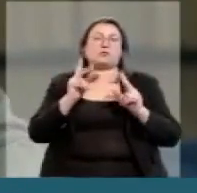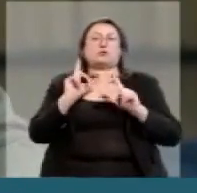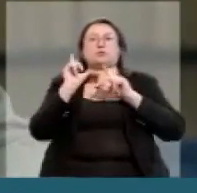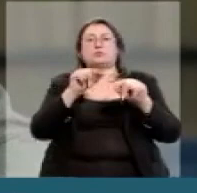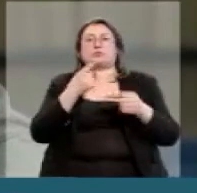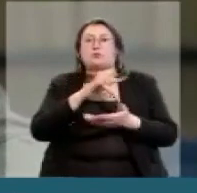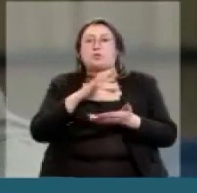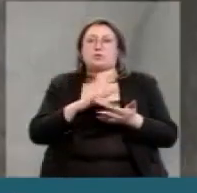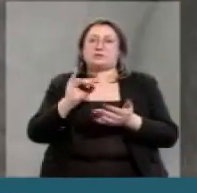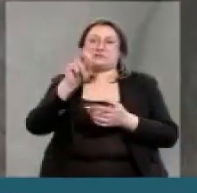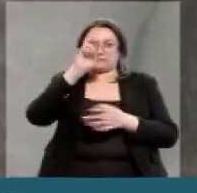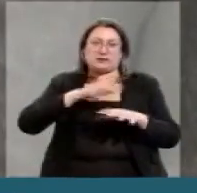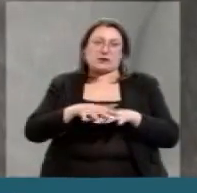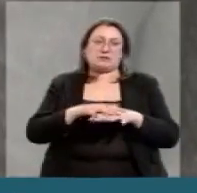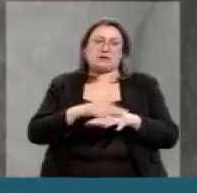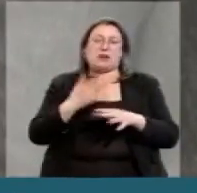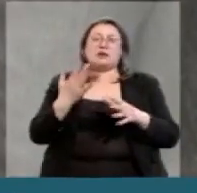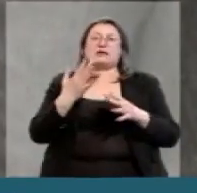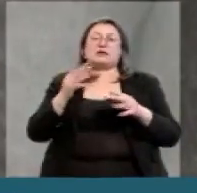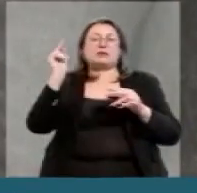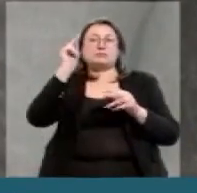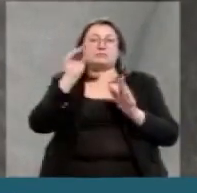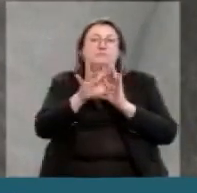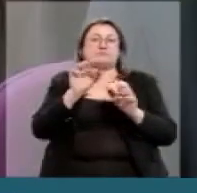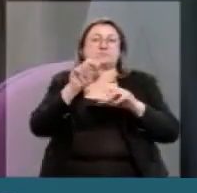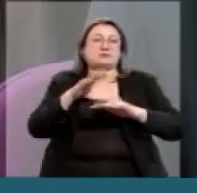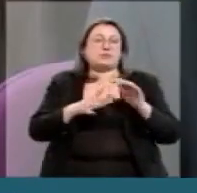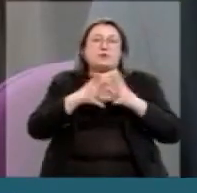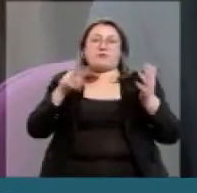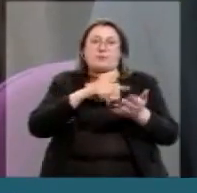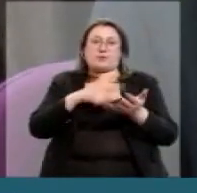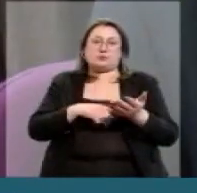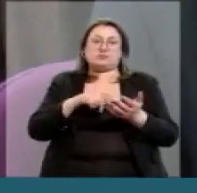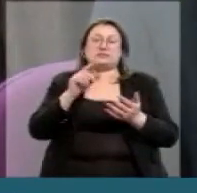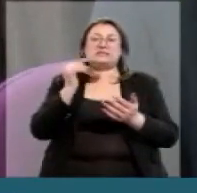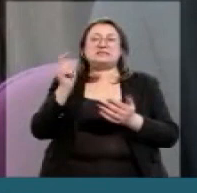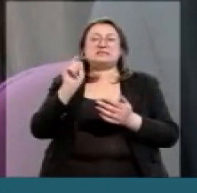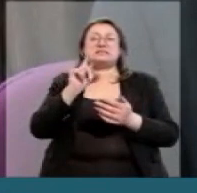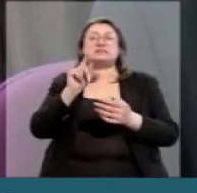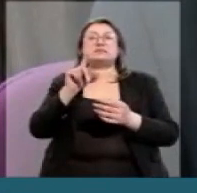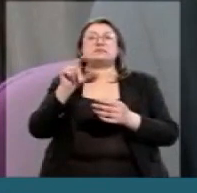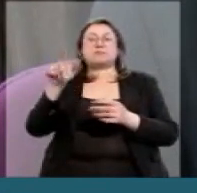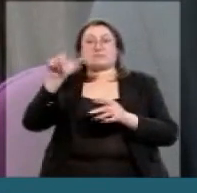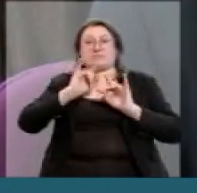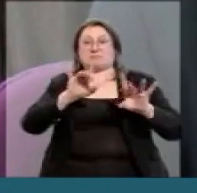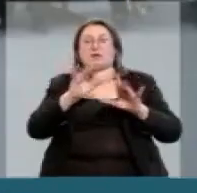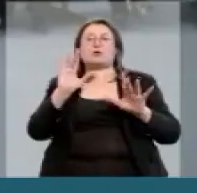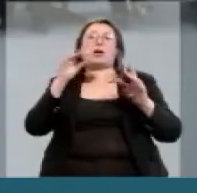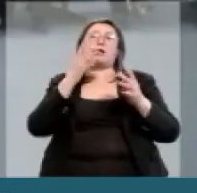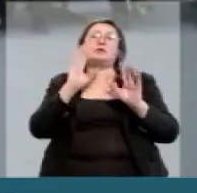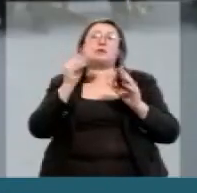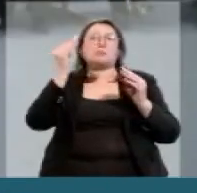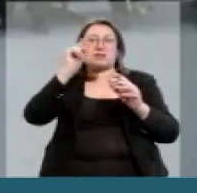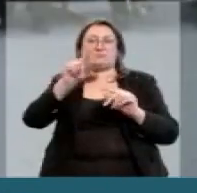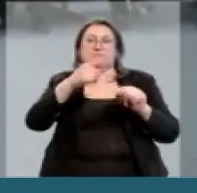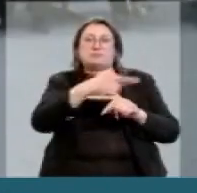отправится в другие города и страны. Какие факультеты выберут школьники – большой вопрос. Задача ментора – не навязывать свое мнение, лишь рассказать